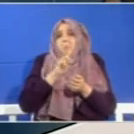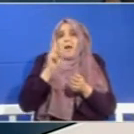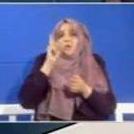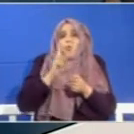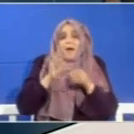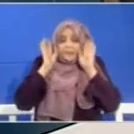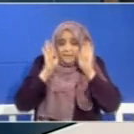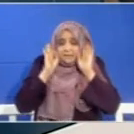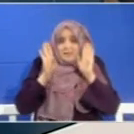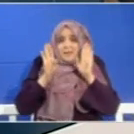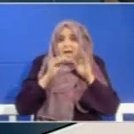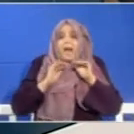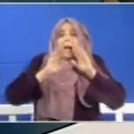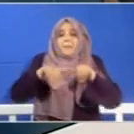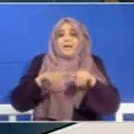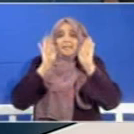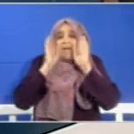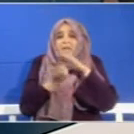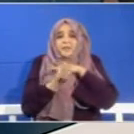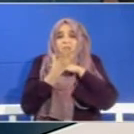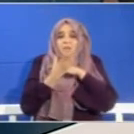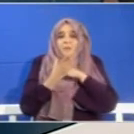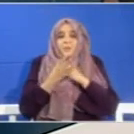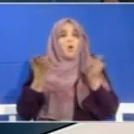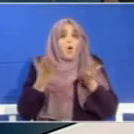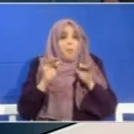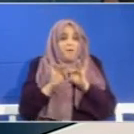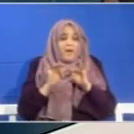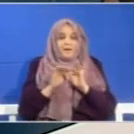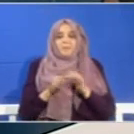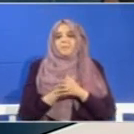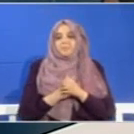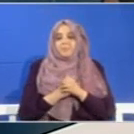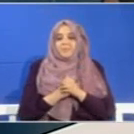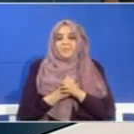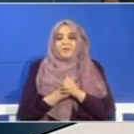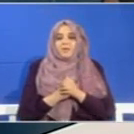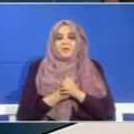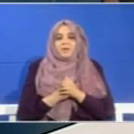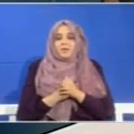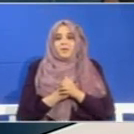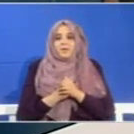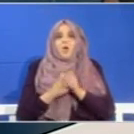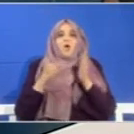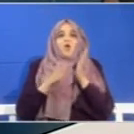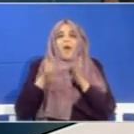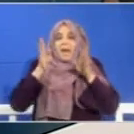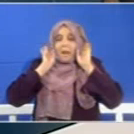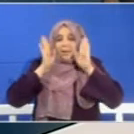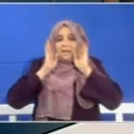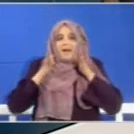واضح سؤالك. نعم هذا هو سؤالي. ولما نكون نقرأ في نصلي في النوافل،